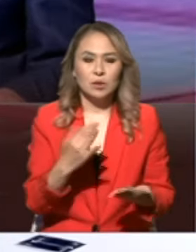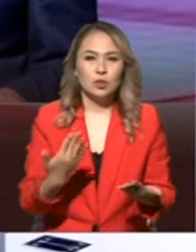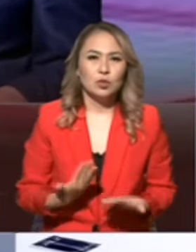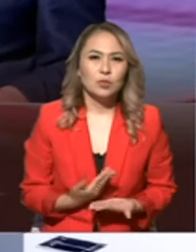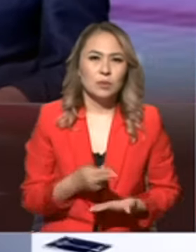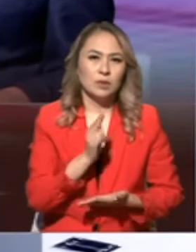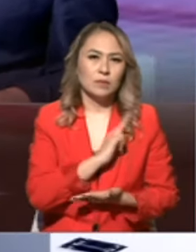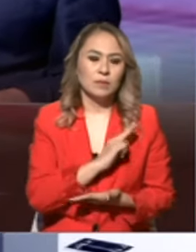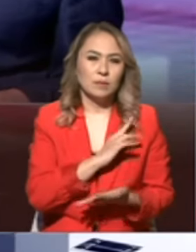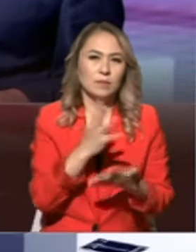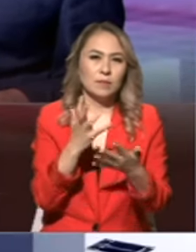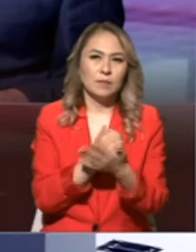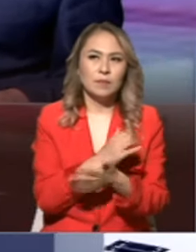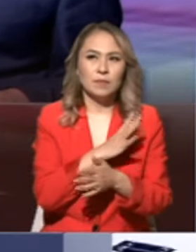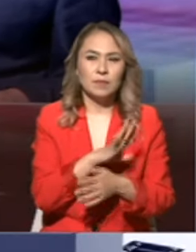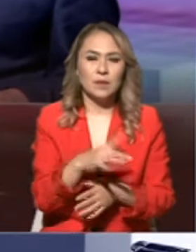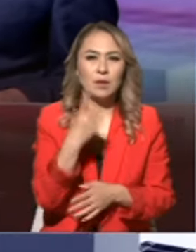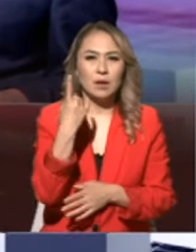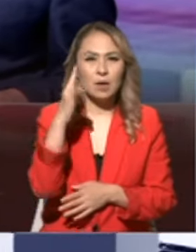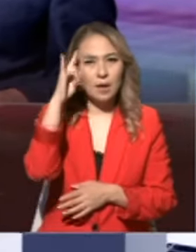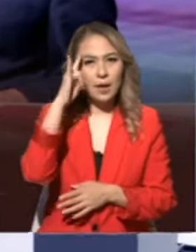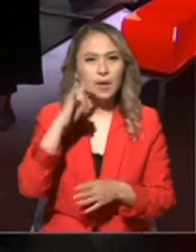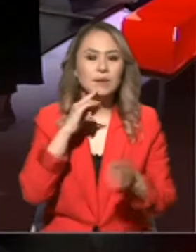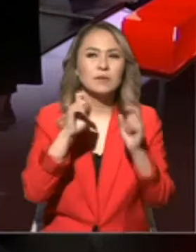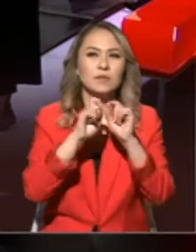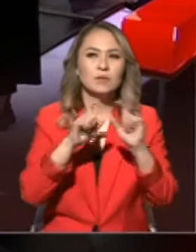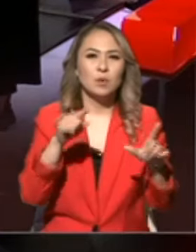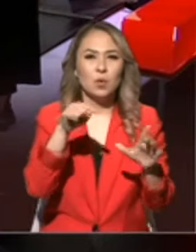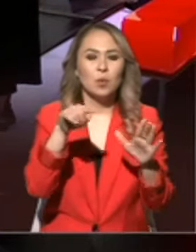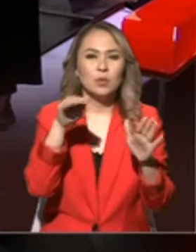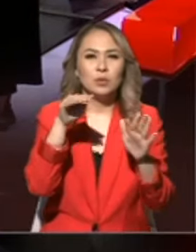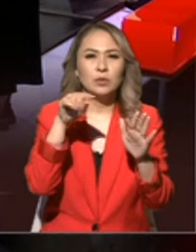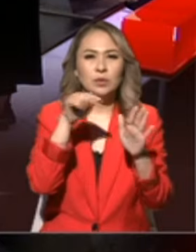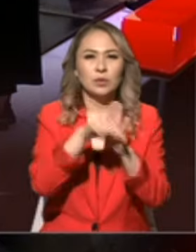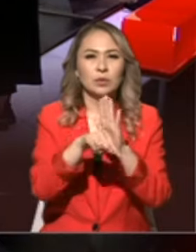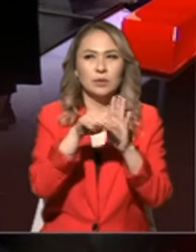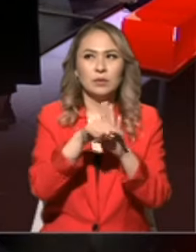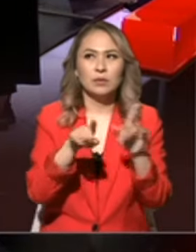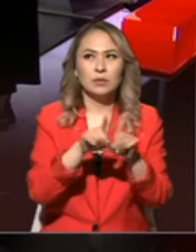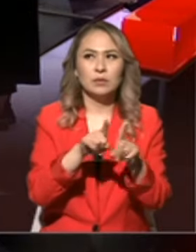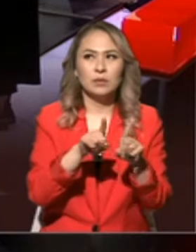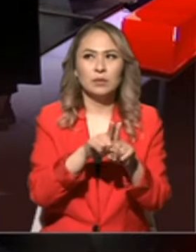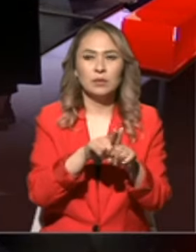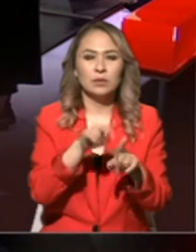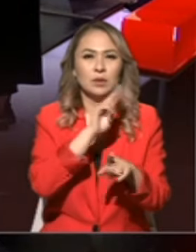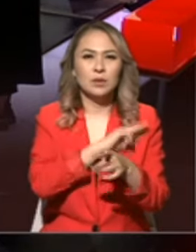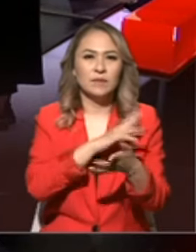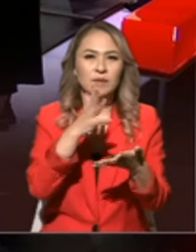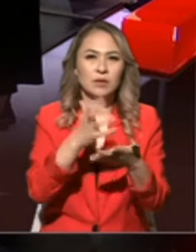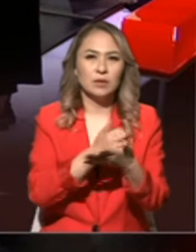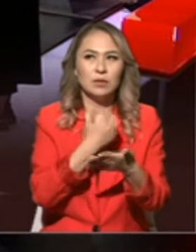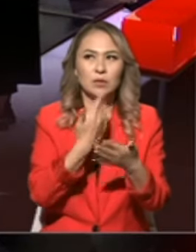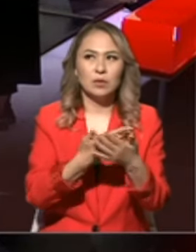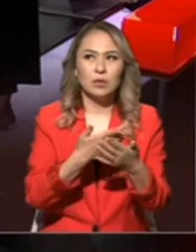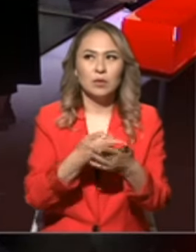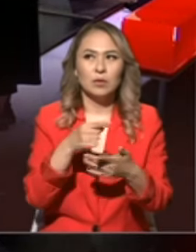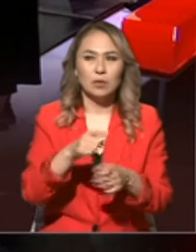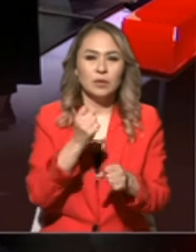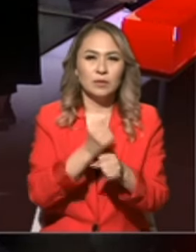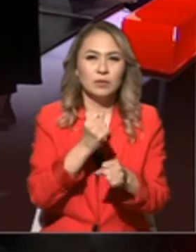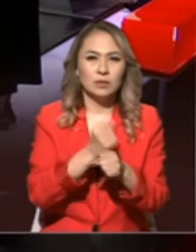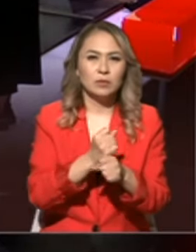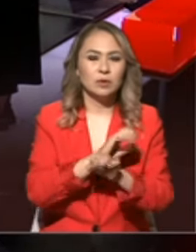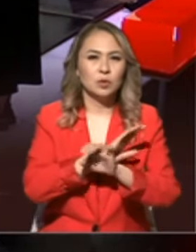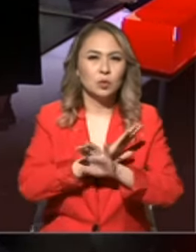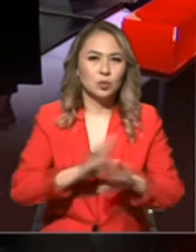тауып бермеді. Ол жерде бір ғана қазақ мектебі болды, оның даже маған жұмыс табылмады. Мен айттым, хотя бы осы жерде бірдеңе жұмыс жасай